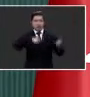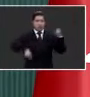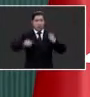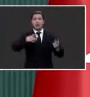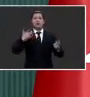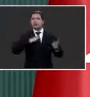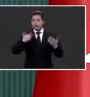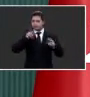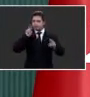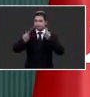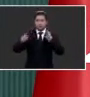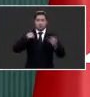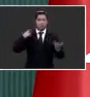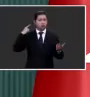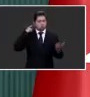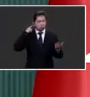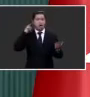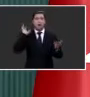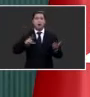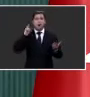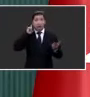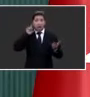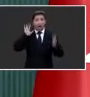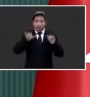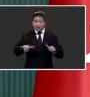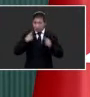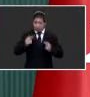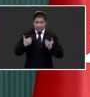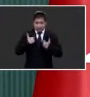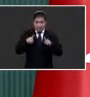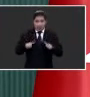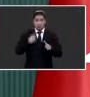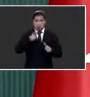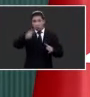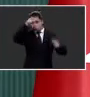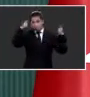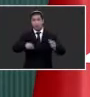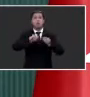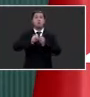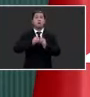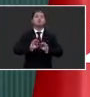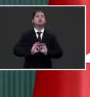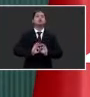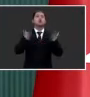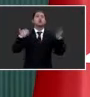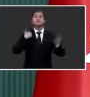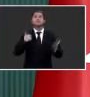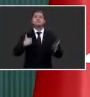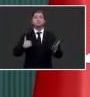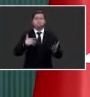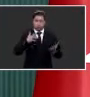serzenişi duyuyoruz aynı şekilde Bizim Türkiye'de bu sıkıntıları çözebilecek